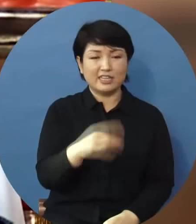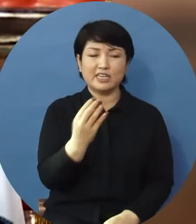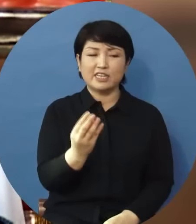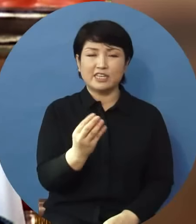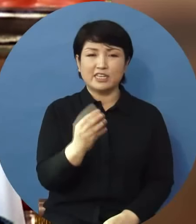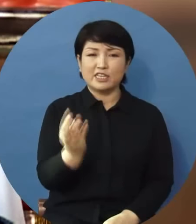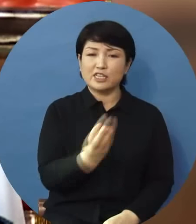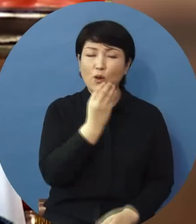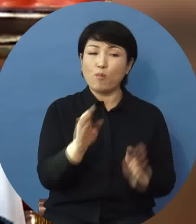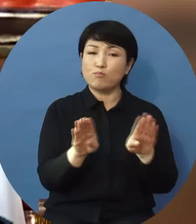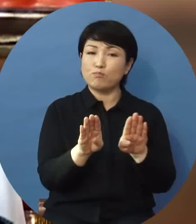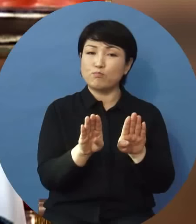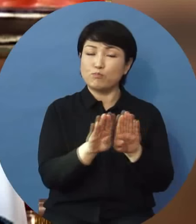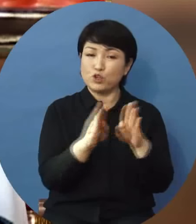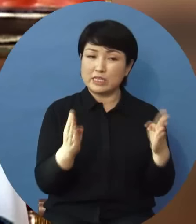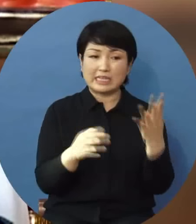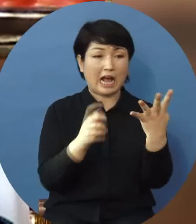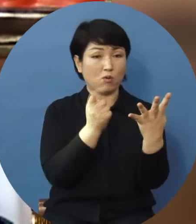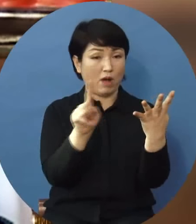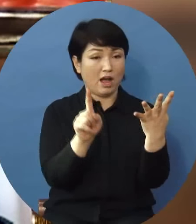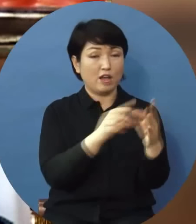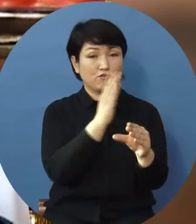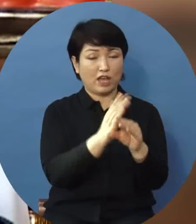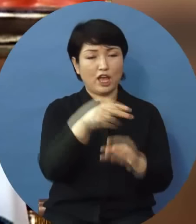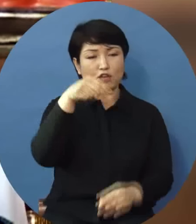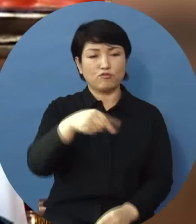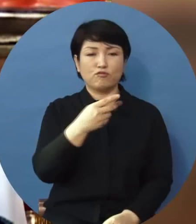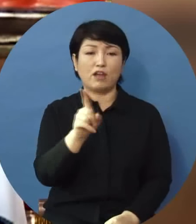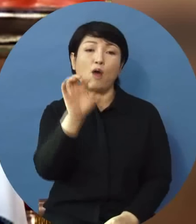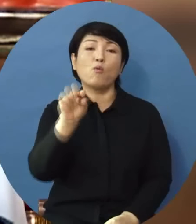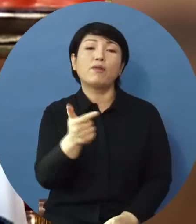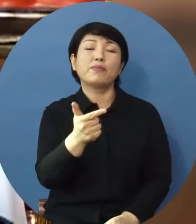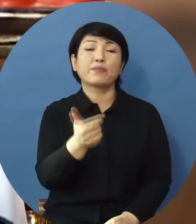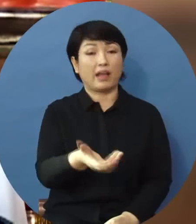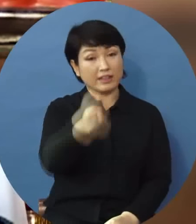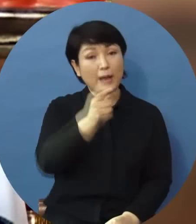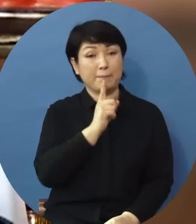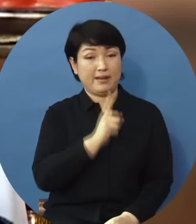중에 수다원과를 증득했다 이래 말해요. 이거를 수다원이라 그래.